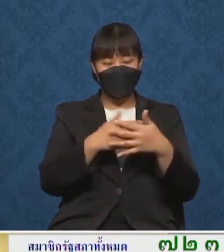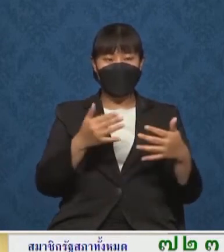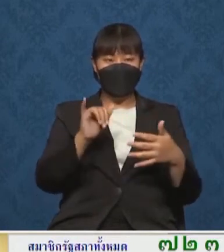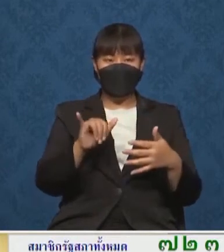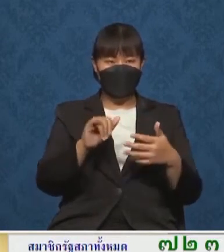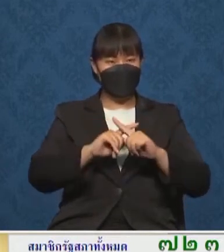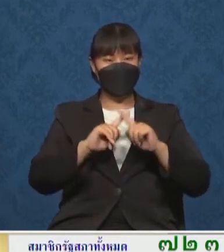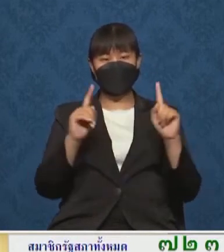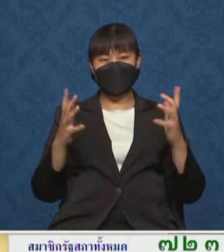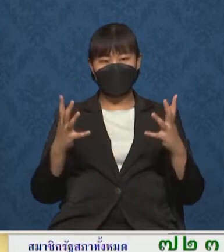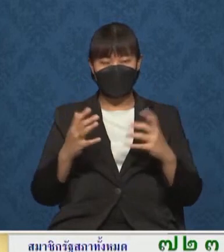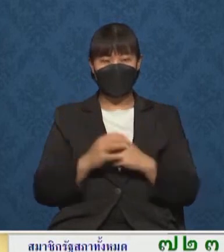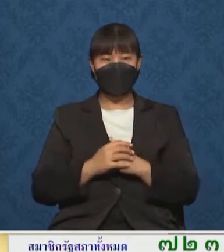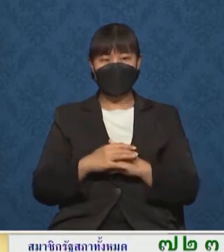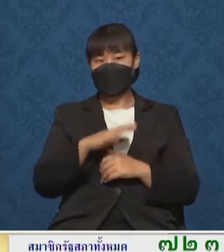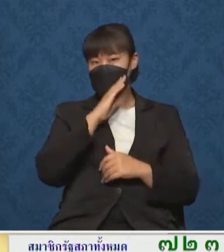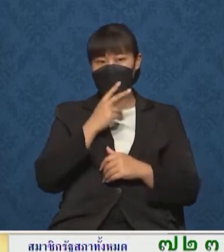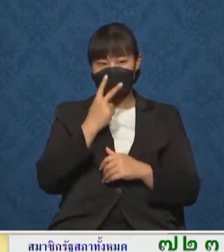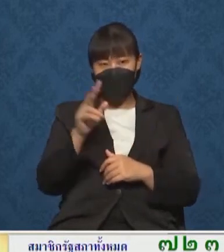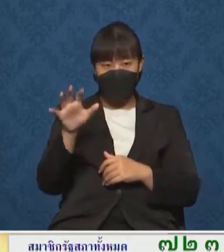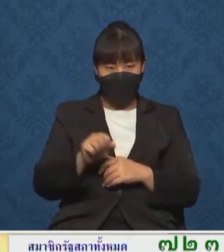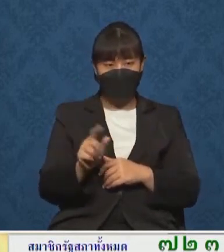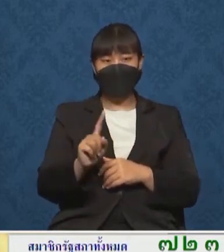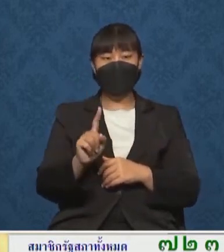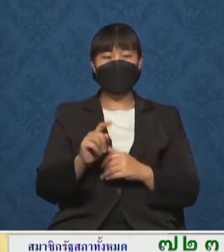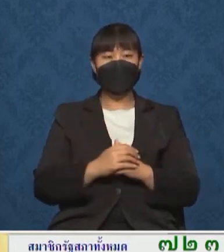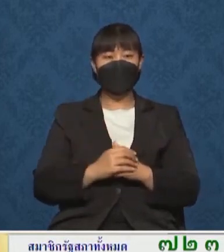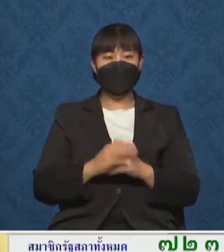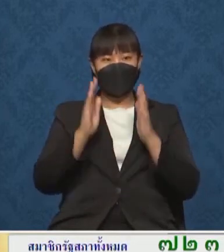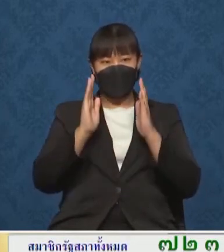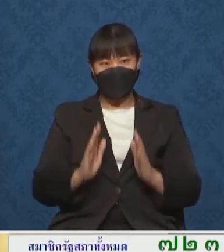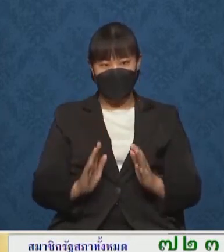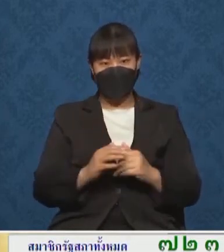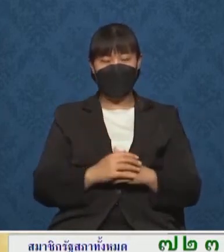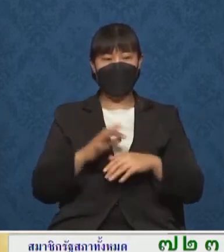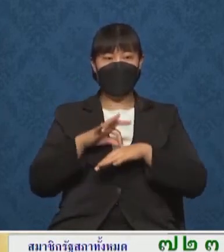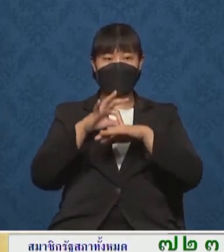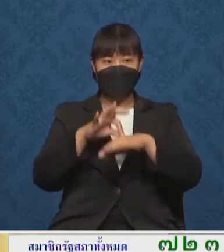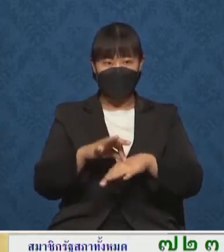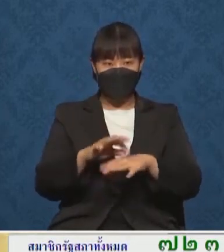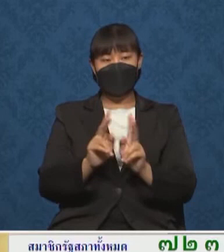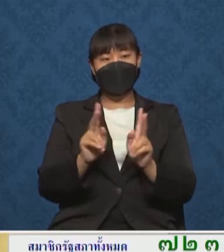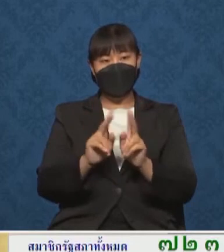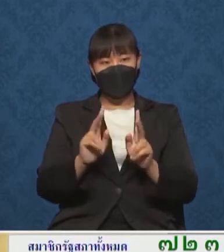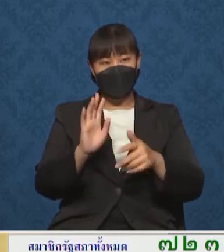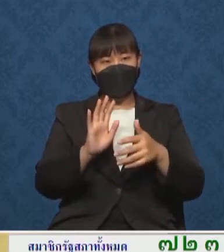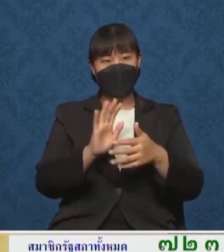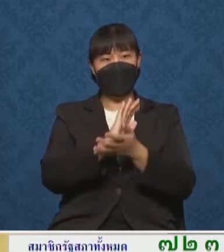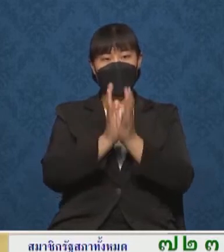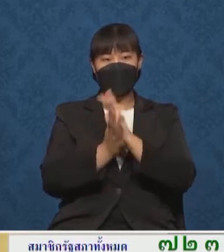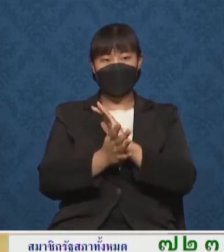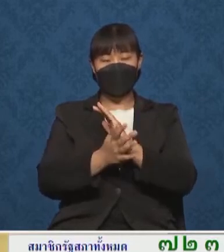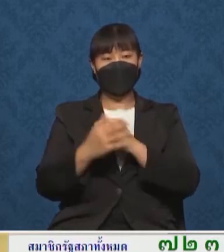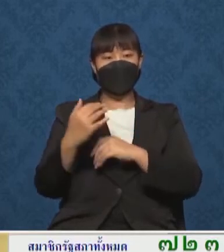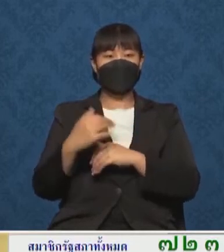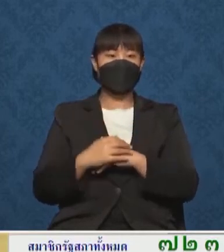ช.เลยนะครับถ้าไปดูในแง่ของที่มาเนี่ยเราก็จะพบว่าบุคคลที่ได้รับการแต่งตั้งเป็นคณะกรรมการปฏิรูปประเทศเนี่ยนะครับหลายท่าน